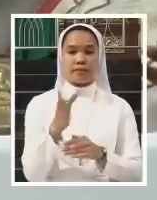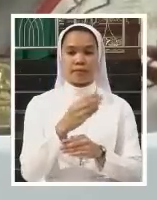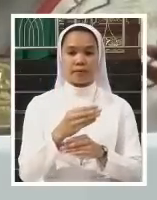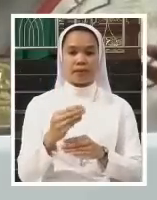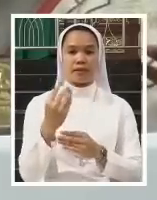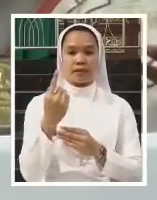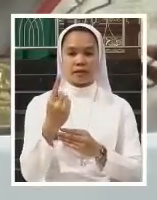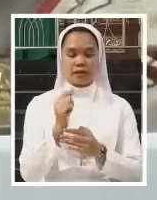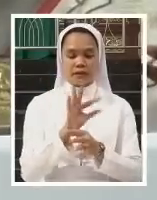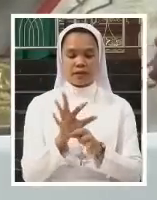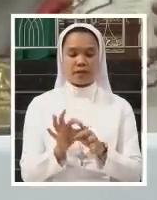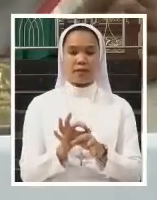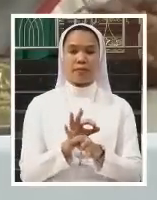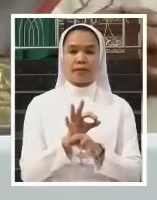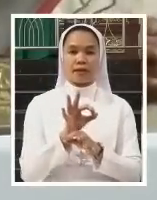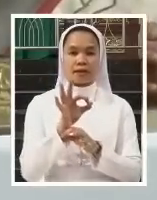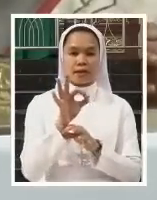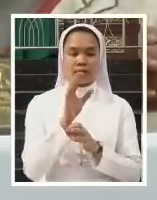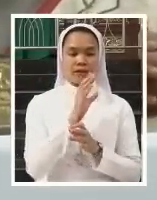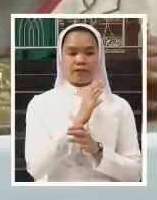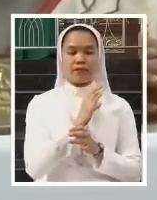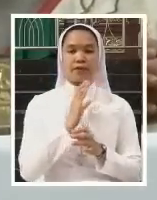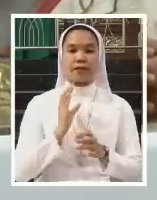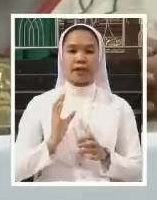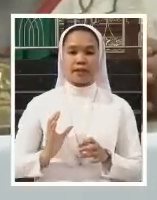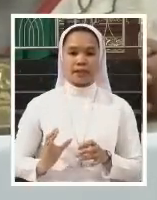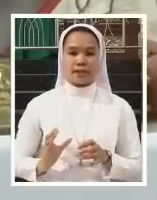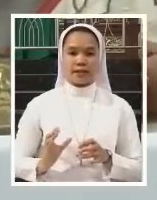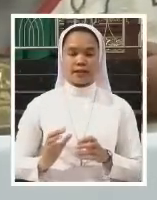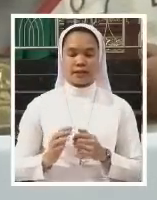sarong Espiritu ni Kristo.